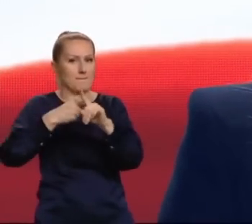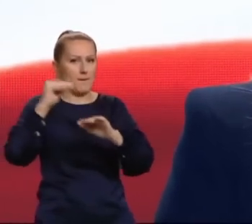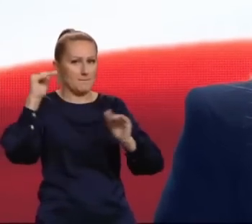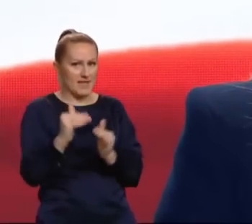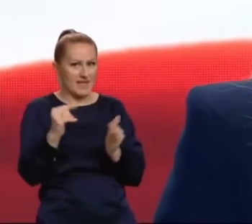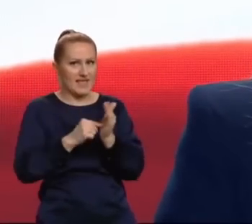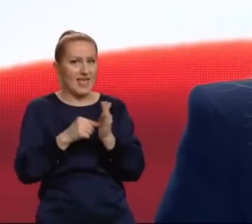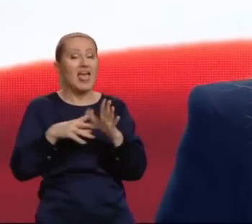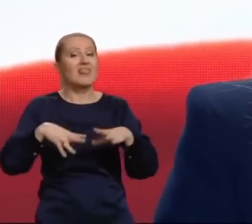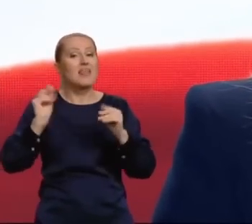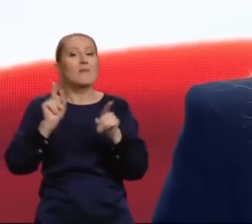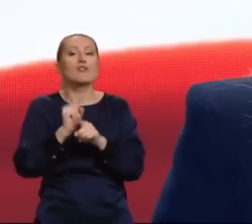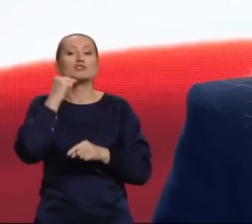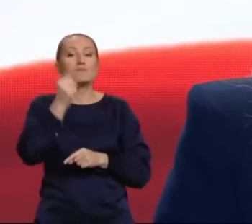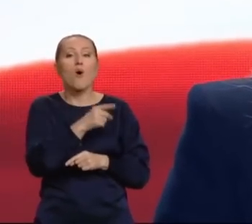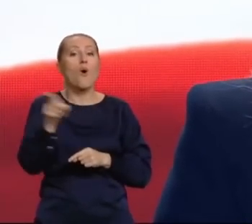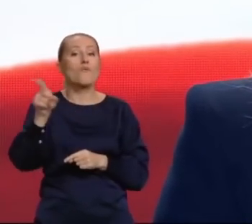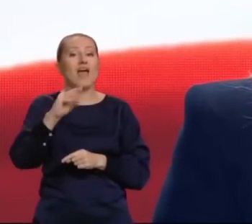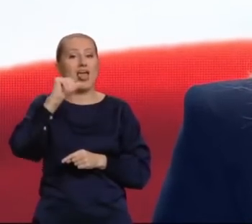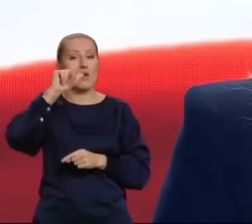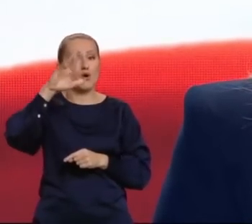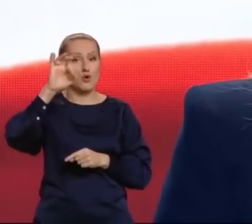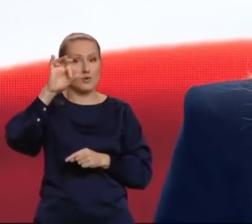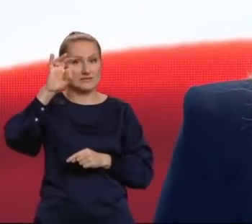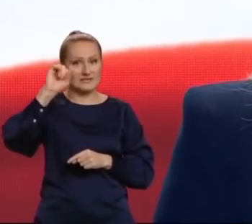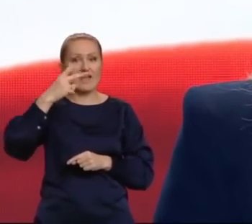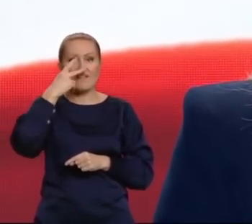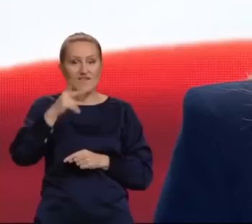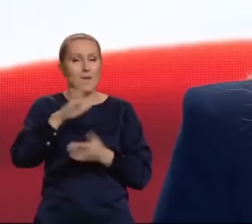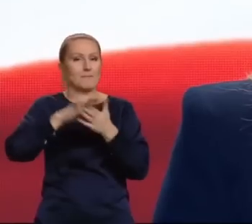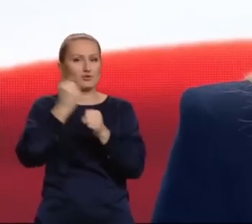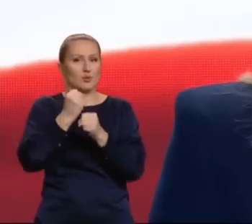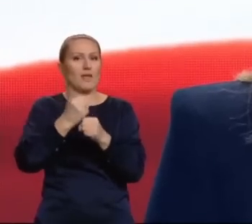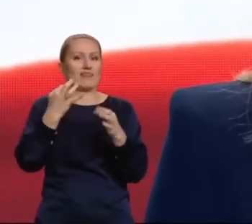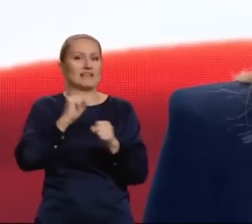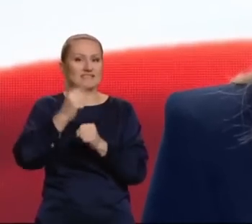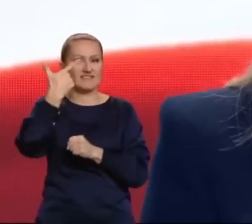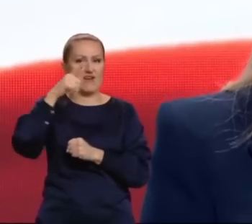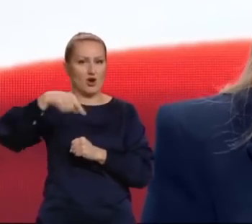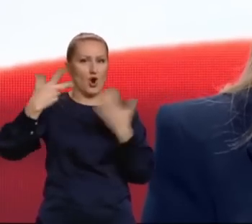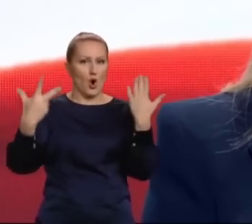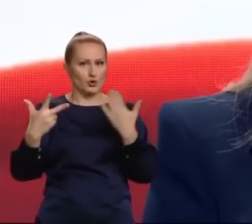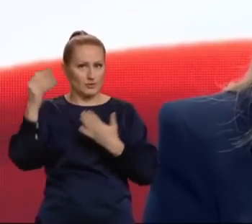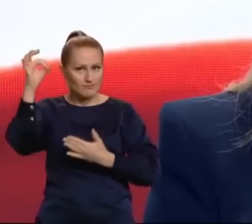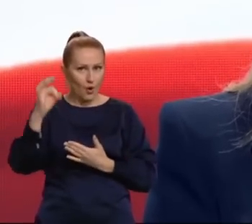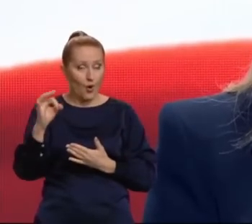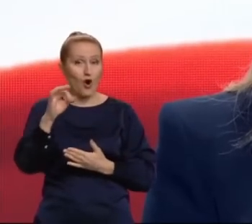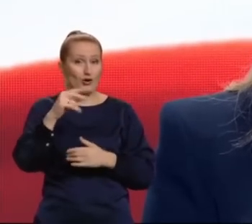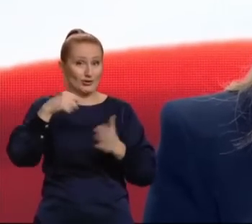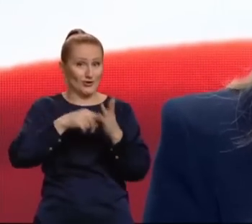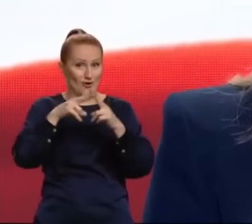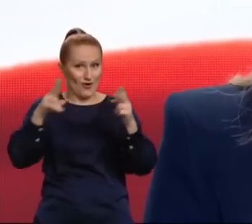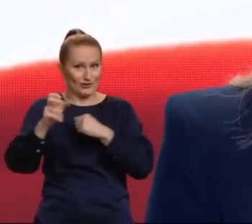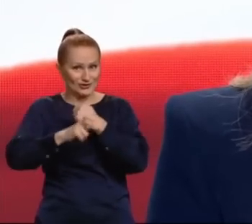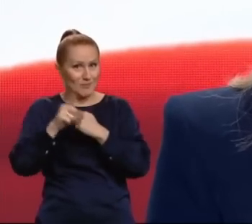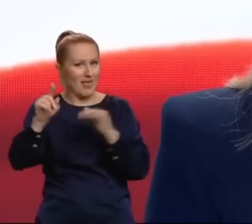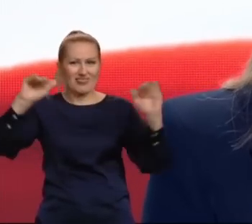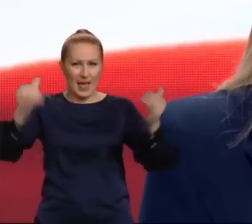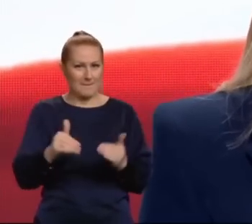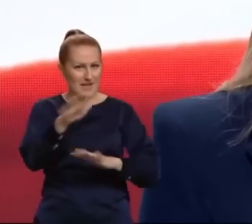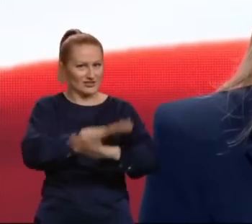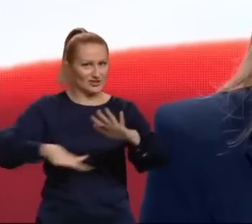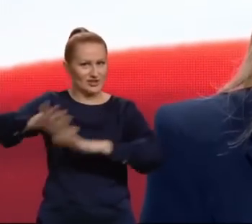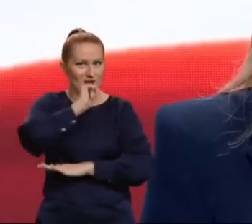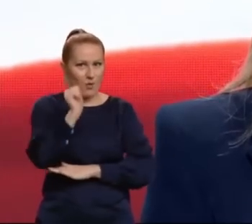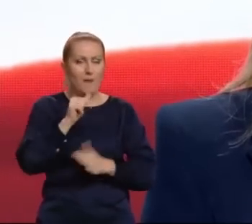też, że według danych Eurostatu bezrobocie obecnie wynosi 2,8% w sierpniu i należy do najniższych w Europie. Pytanie, jakich